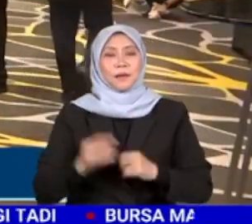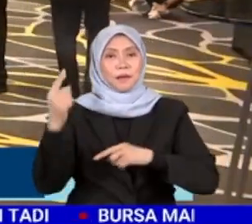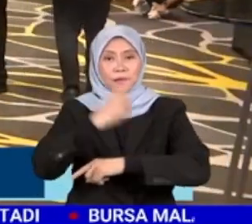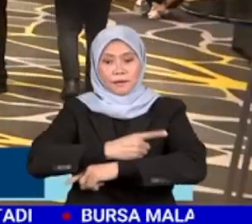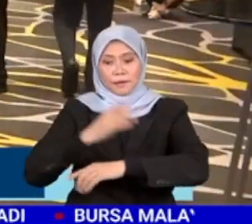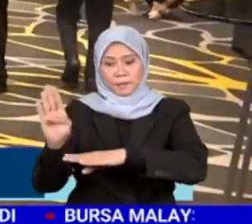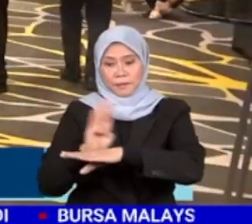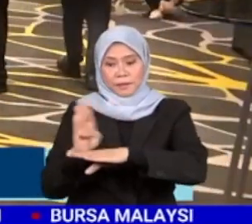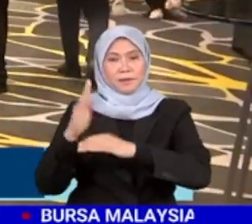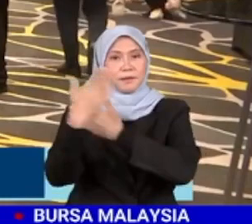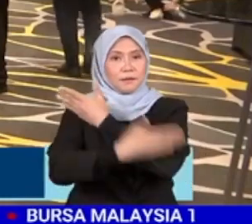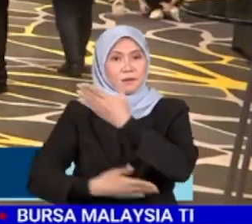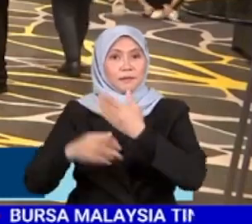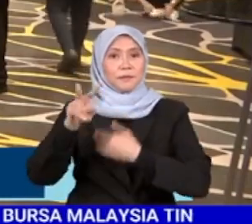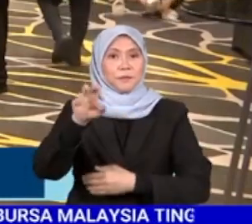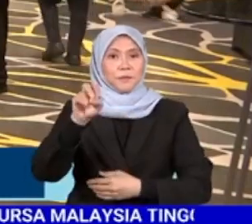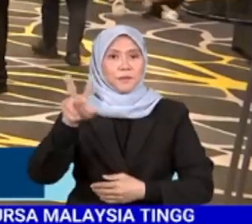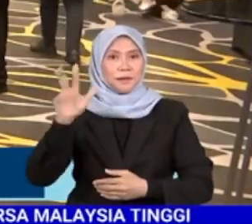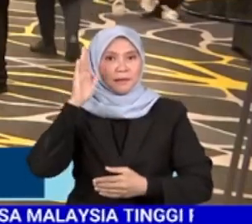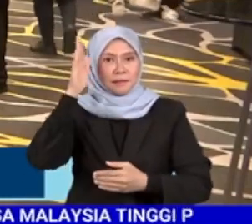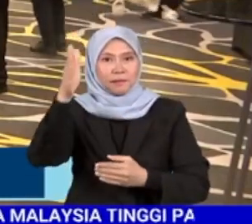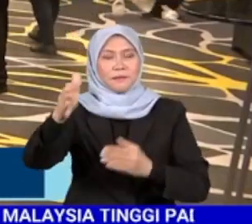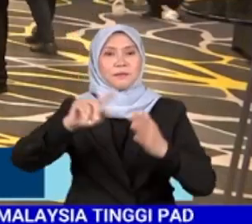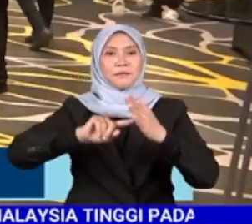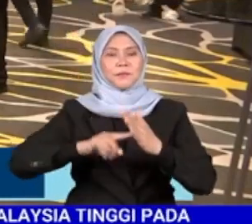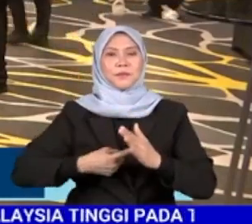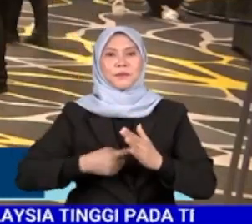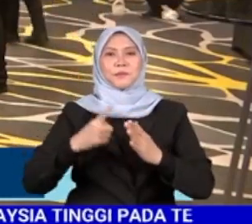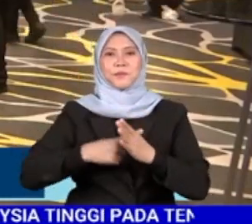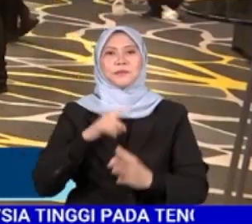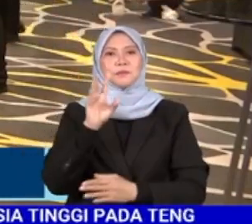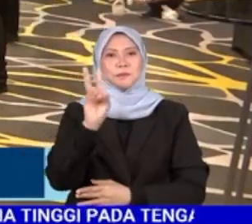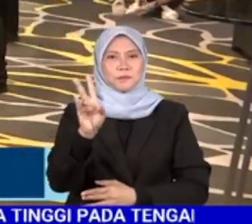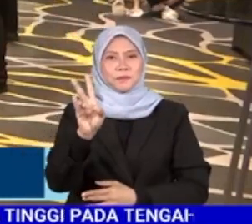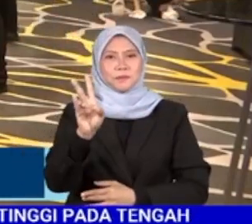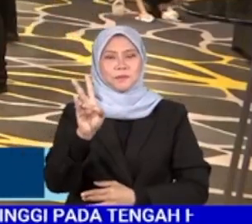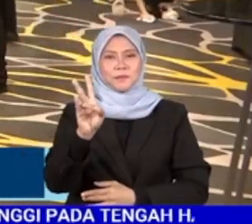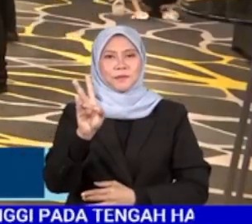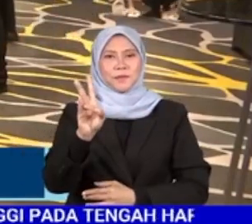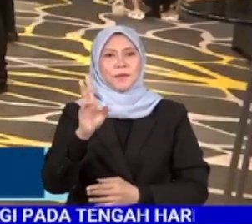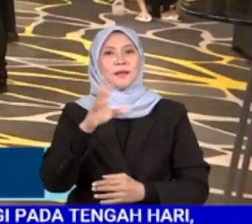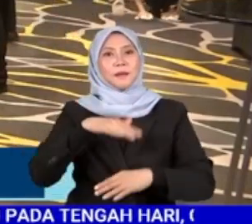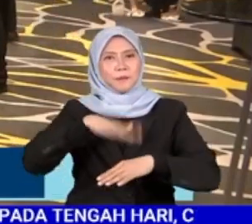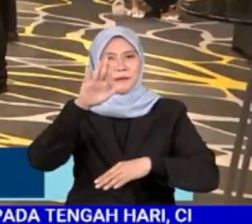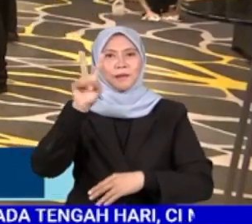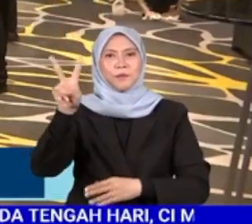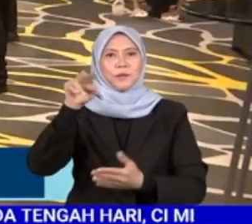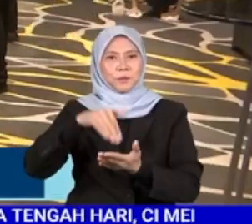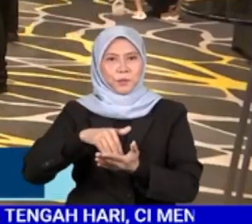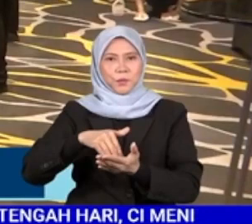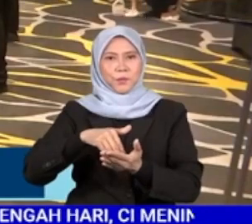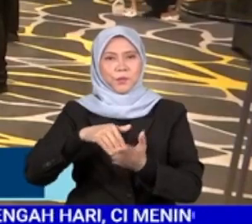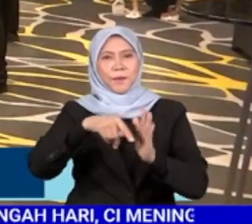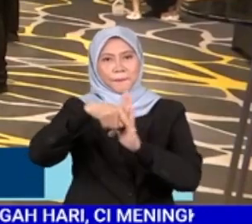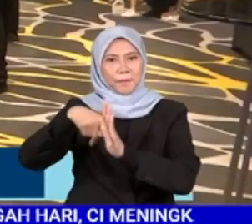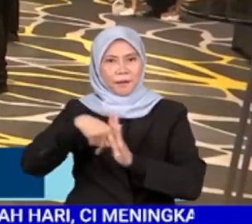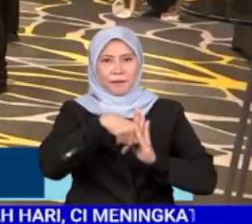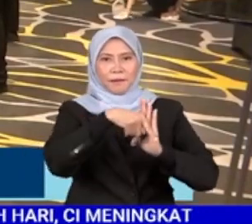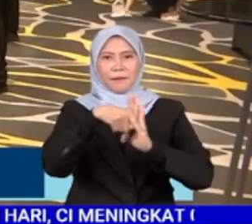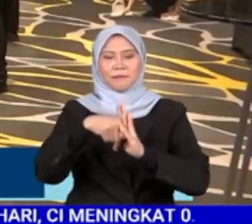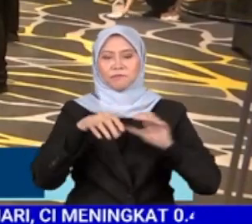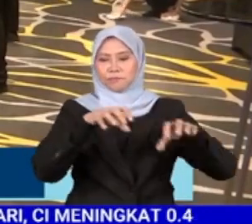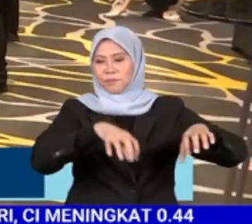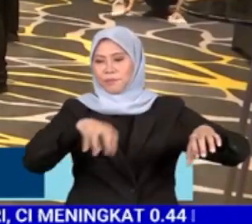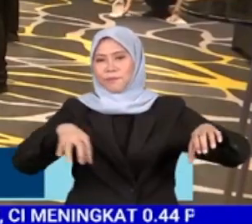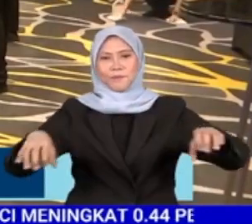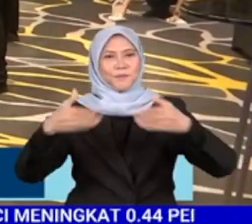Hari Usahawan Negara 2023 ini bakal diadakan pada bulan Julai ini dan lebih 2,000 reruai dan juga pameran yang